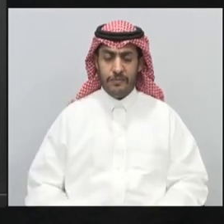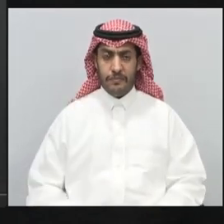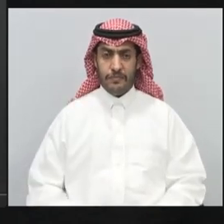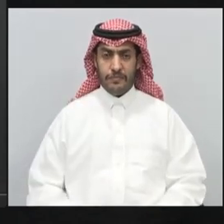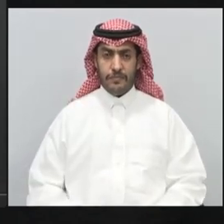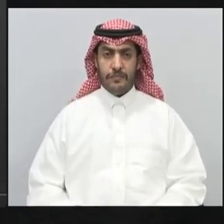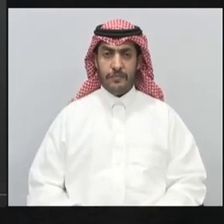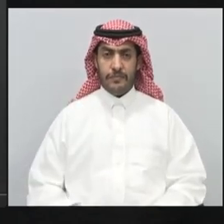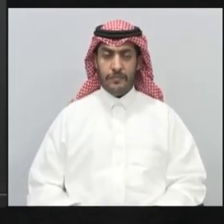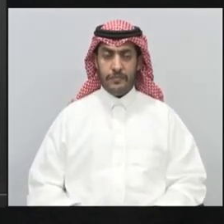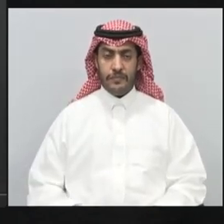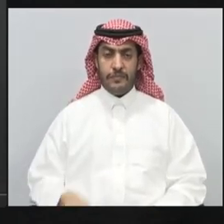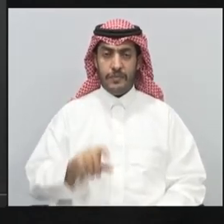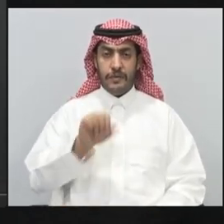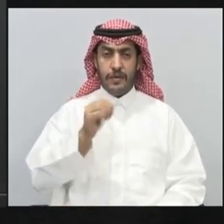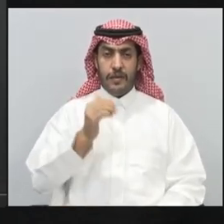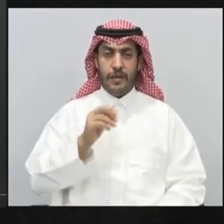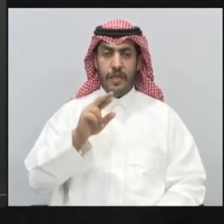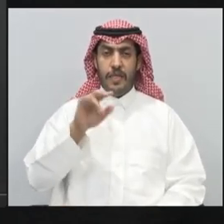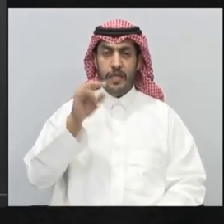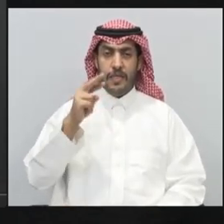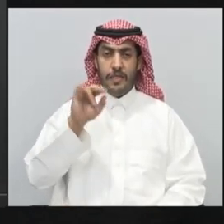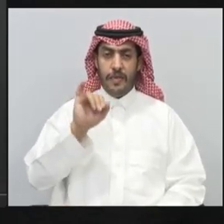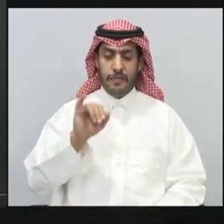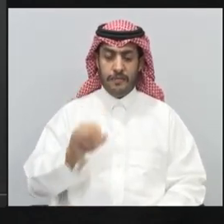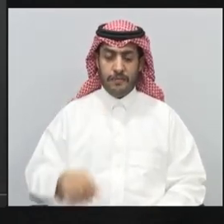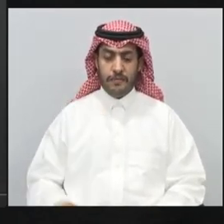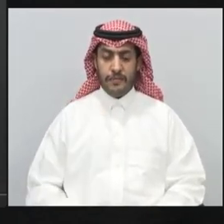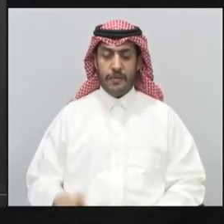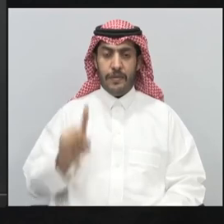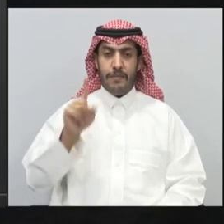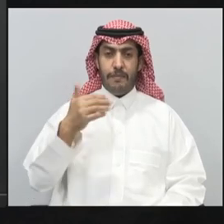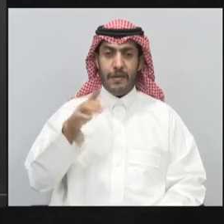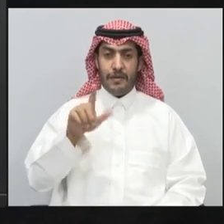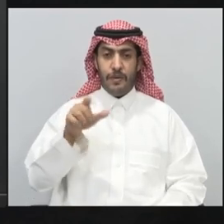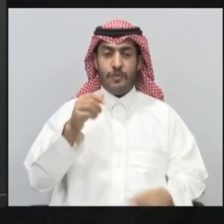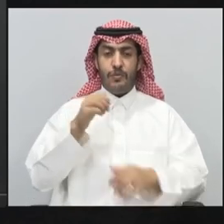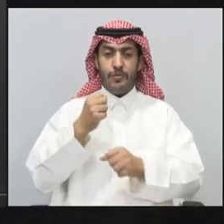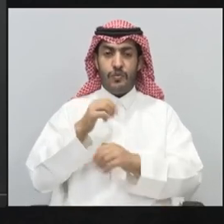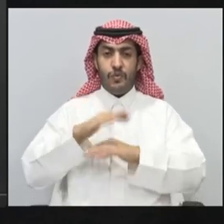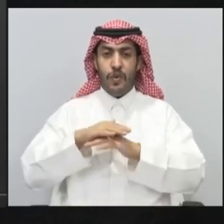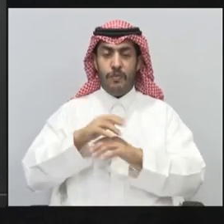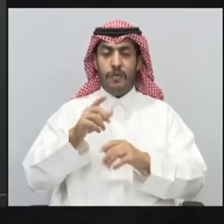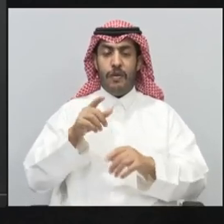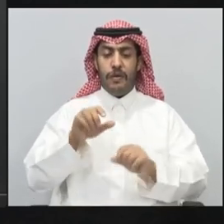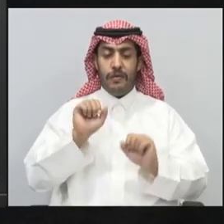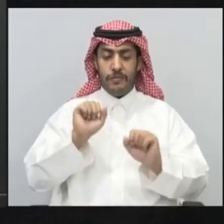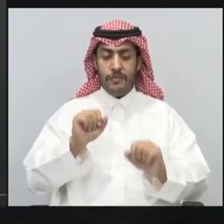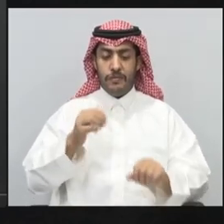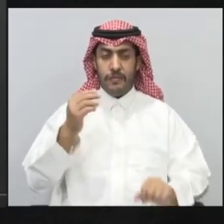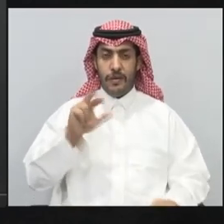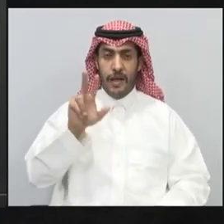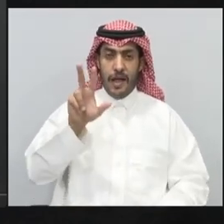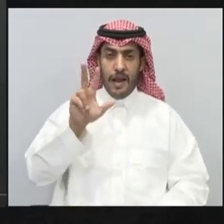بنفايات هذا المخصوص بالذنب المخصوص بالذم اذا البئسه هو اسلوب الذم وهو الاداه